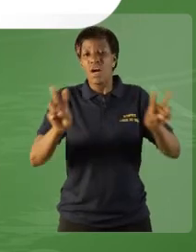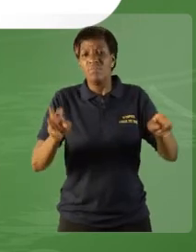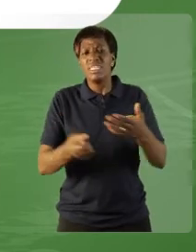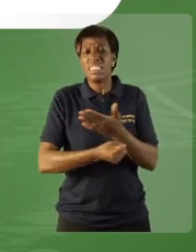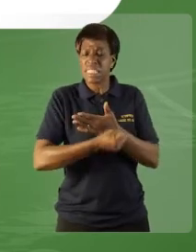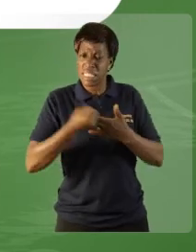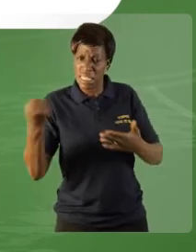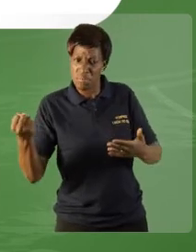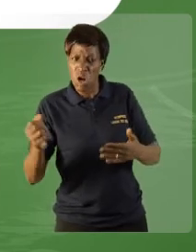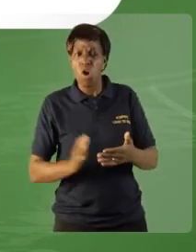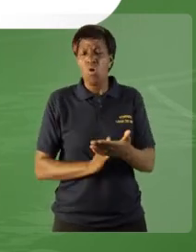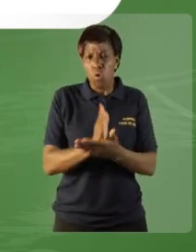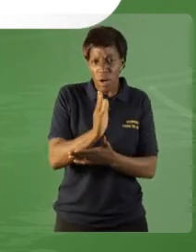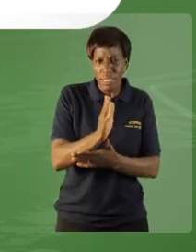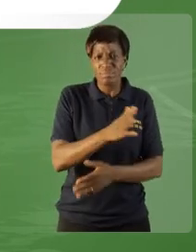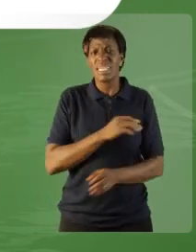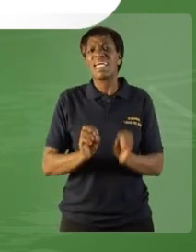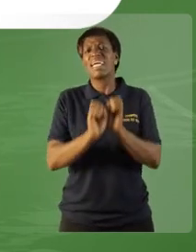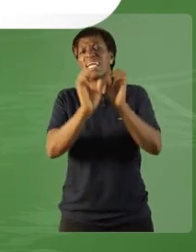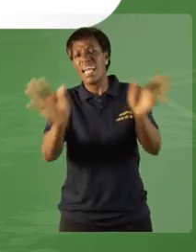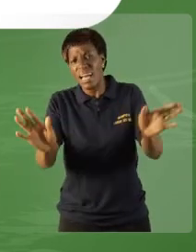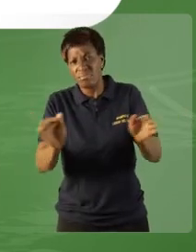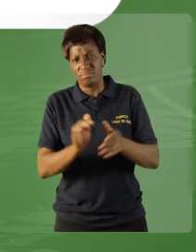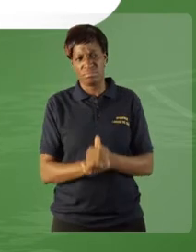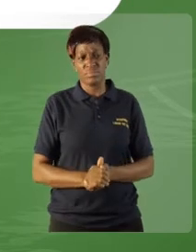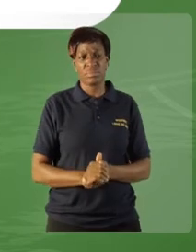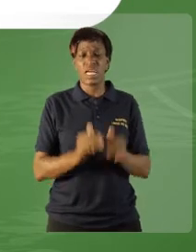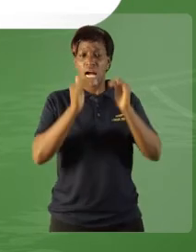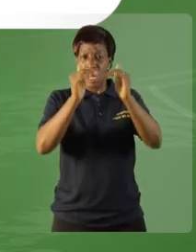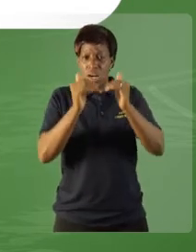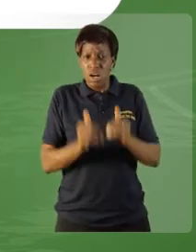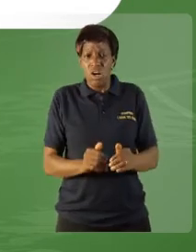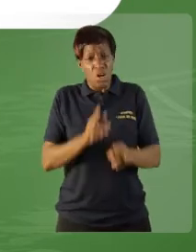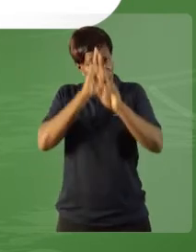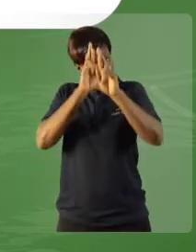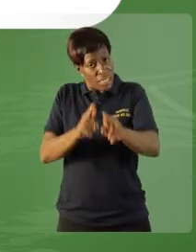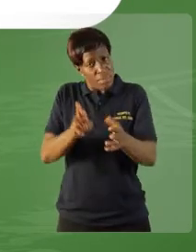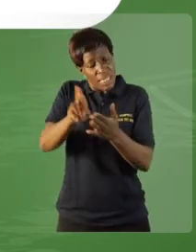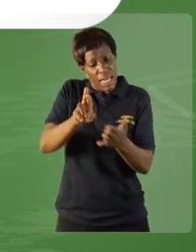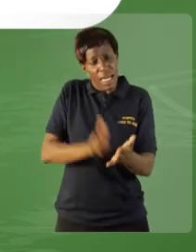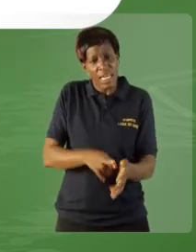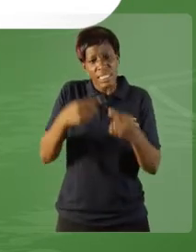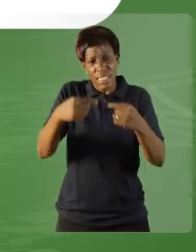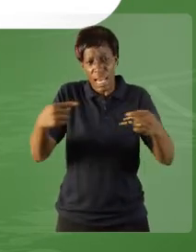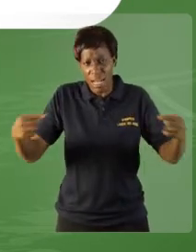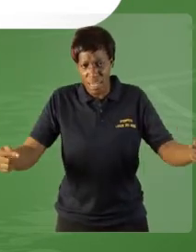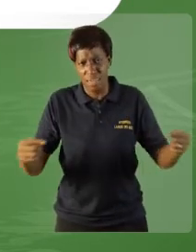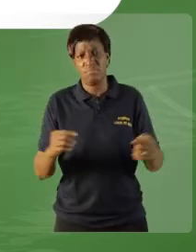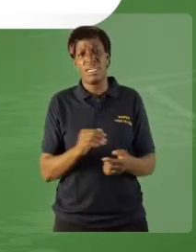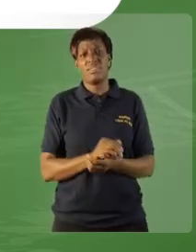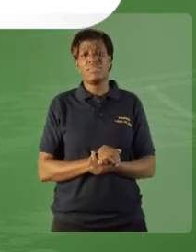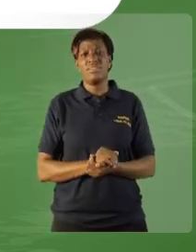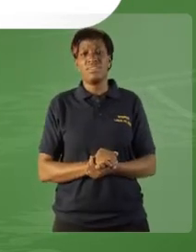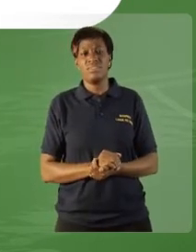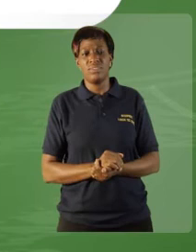simple, correct et réaliste. Le respect des règles de la grammaire et de la